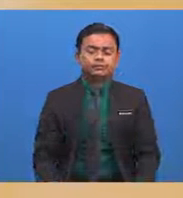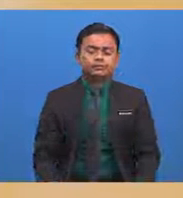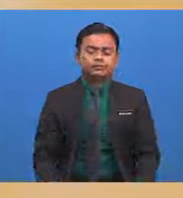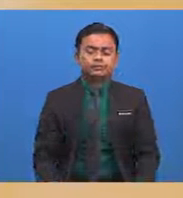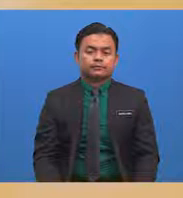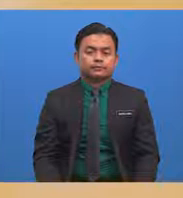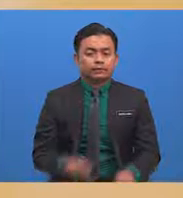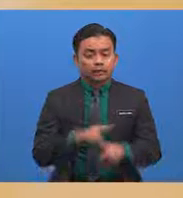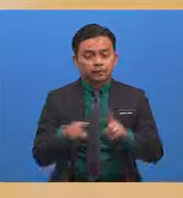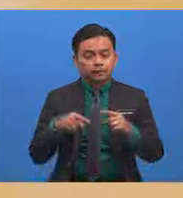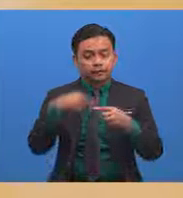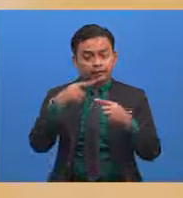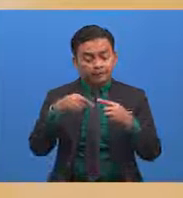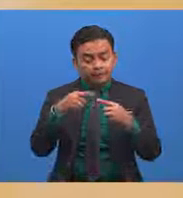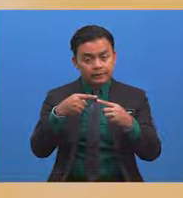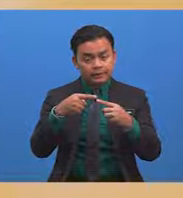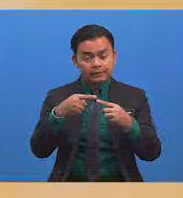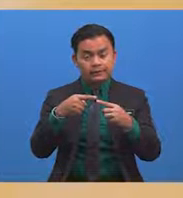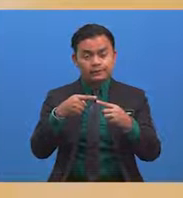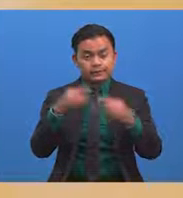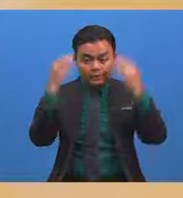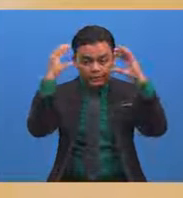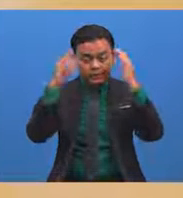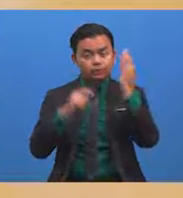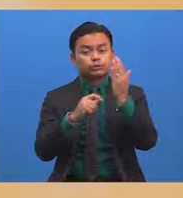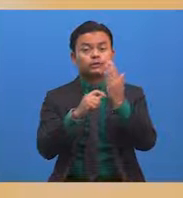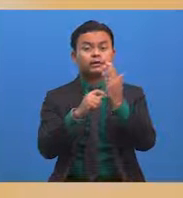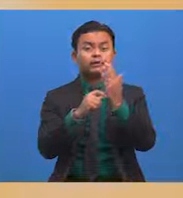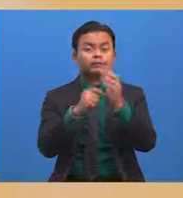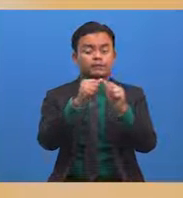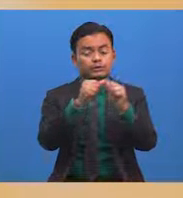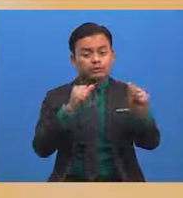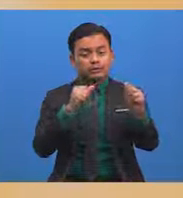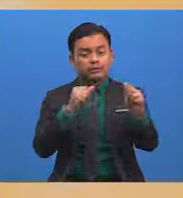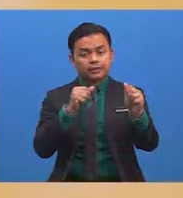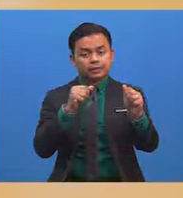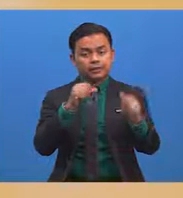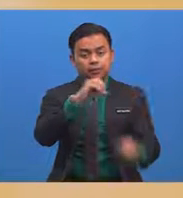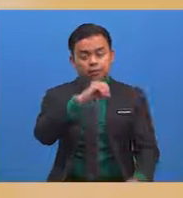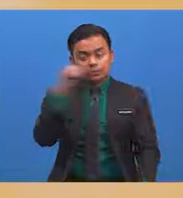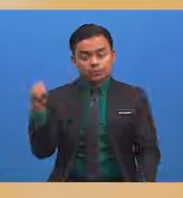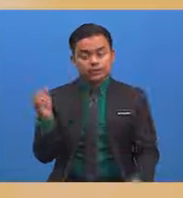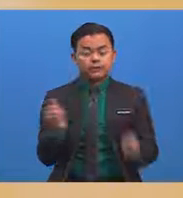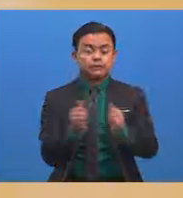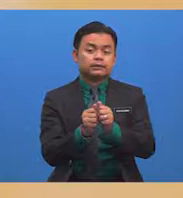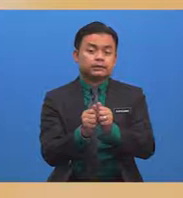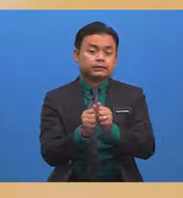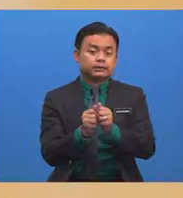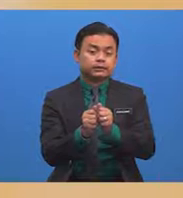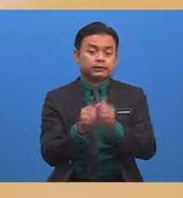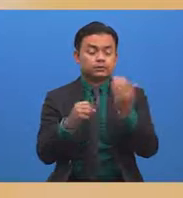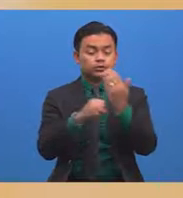tambahkan jarak antara objek dengan sumber cahaya, saiz bayang-bayang